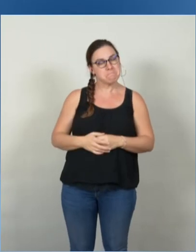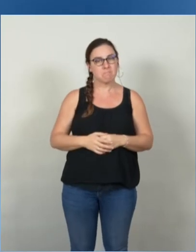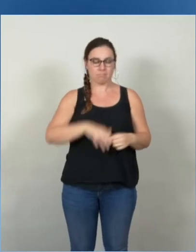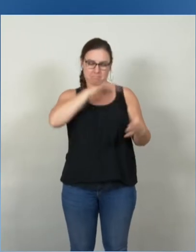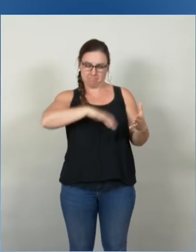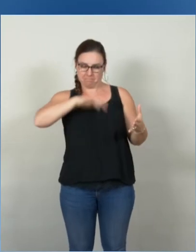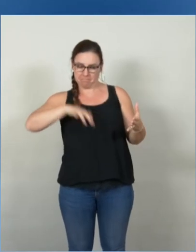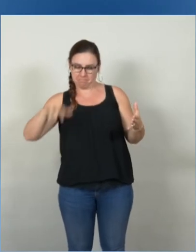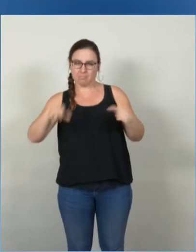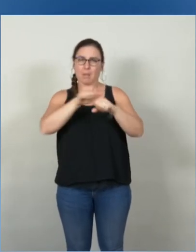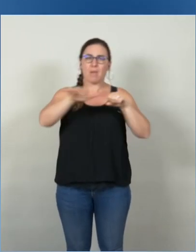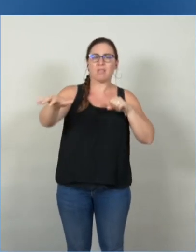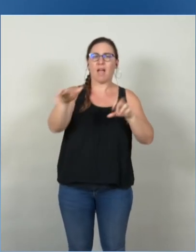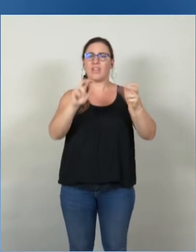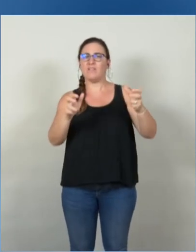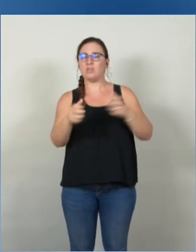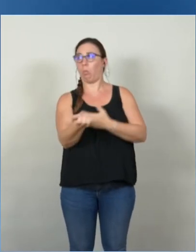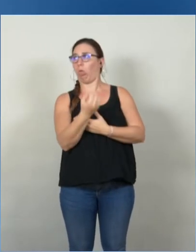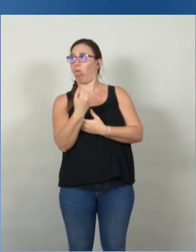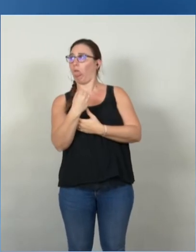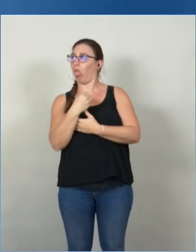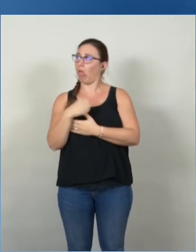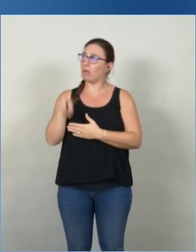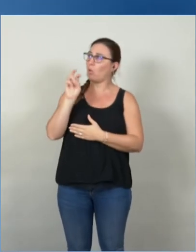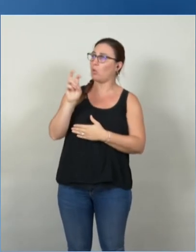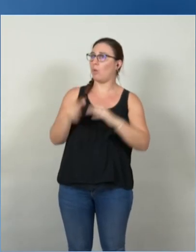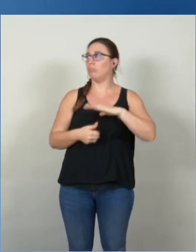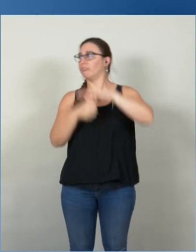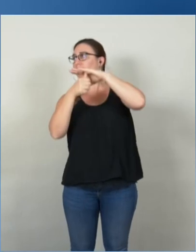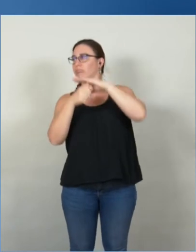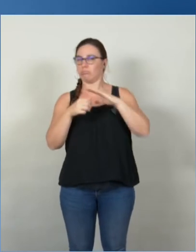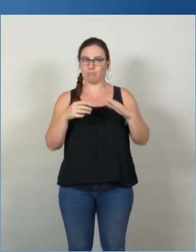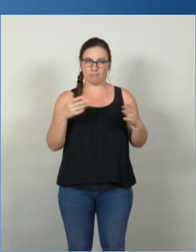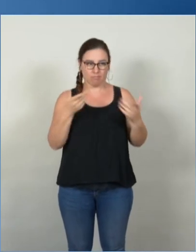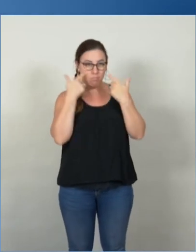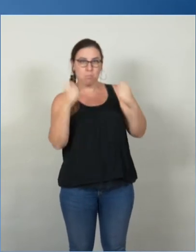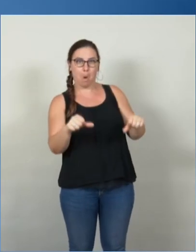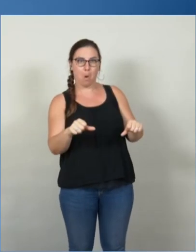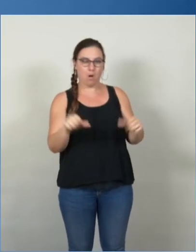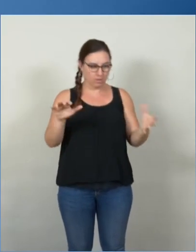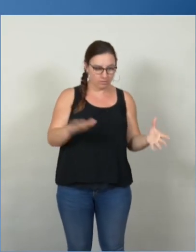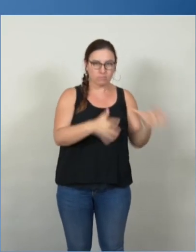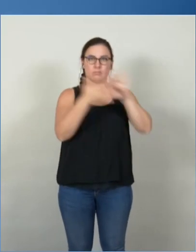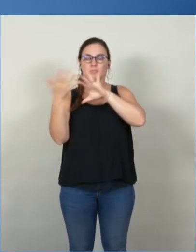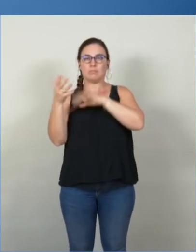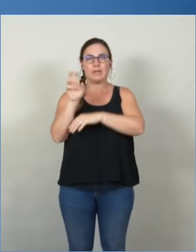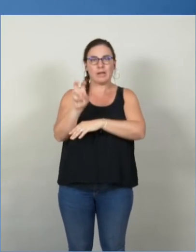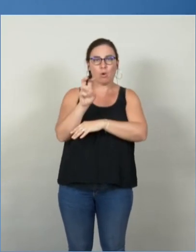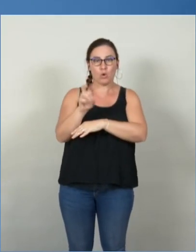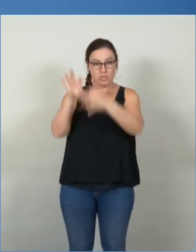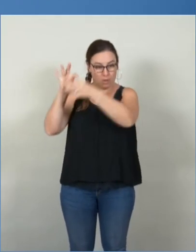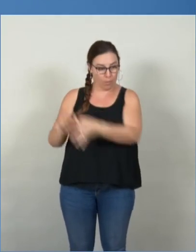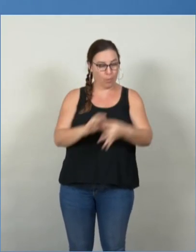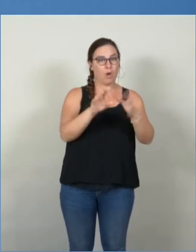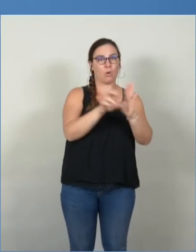désintérêt des médias pour capital verte cherche à démontrer effectivement laborieusement que la transition écologique liée à